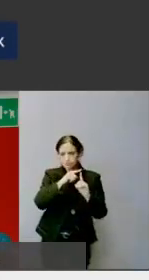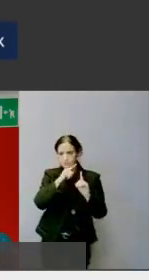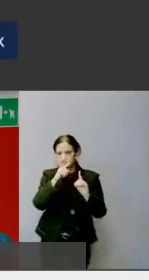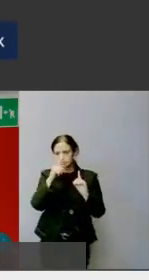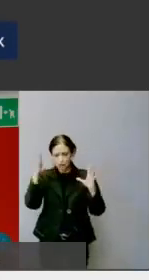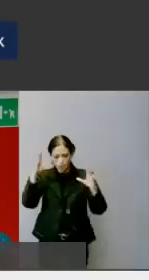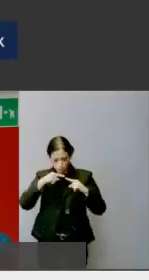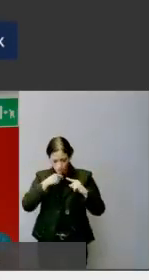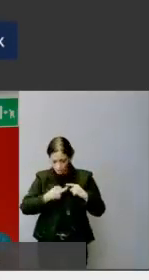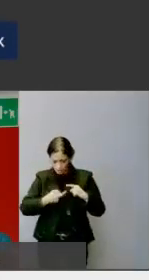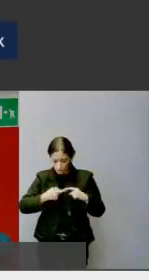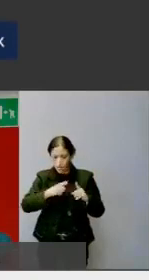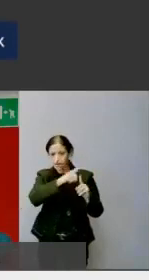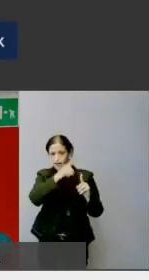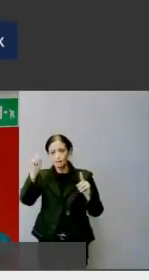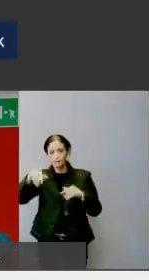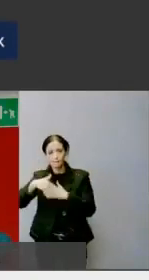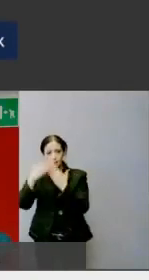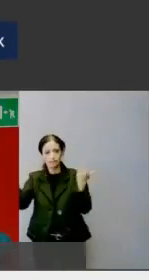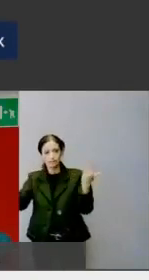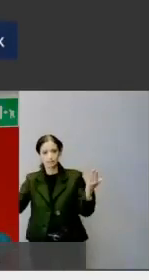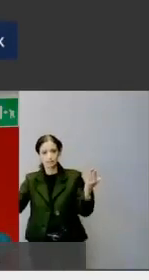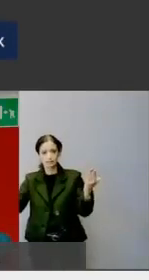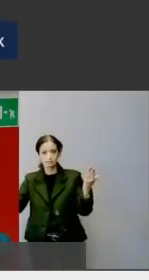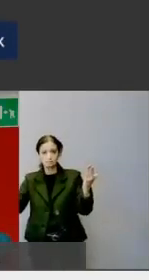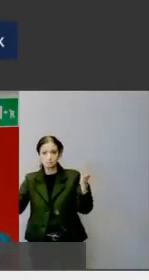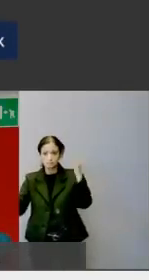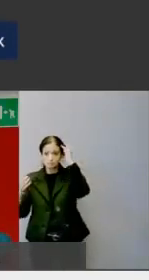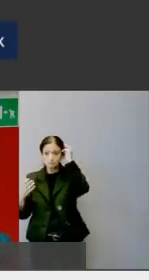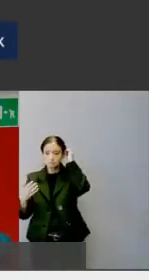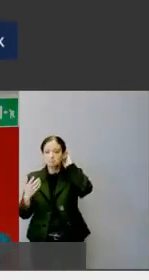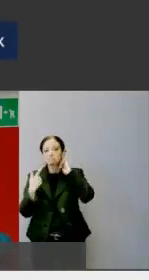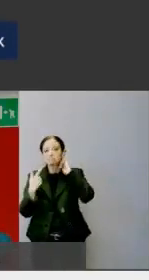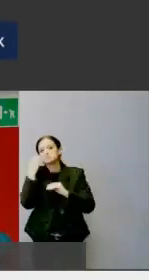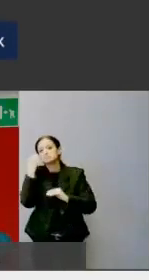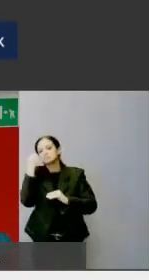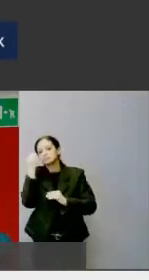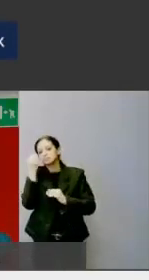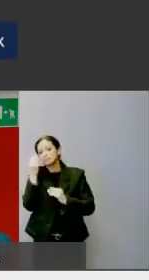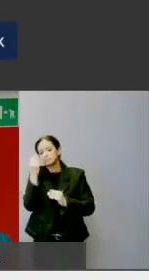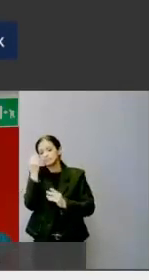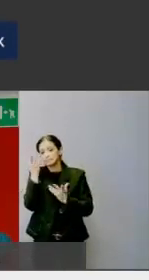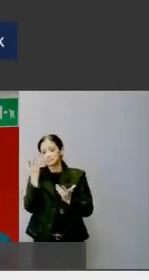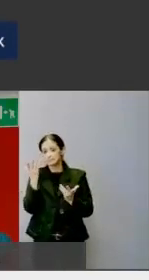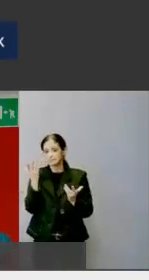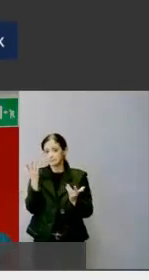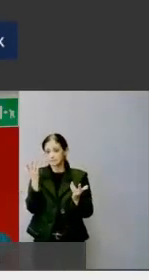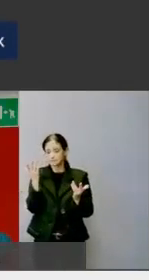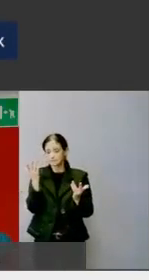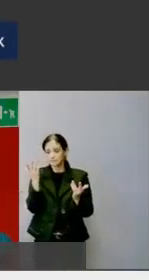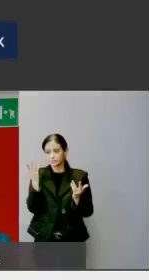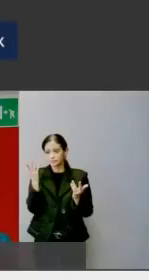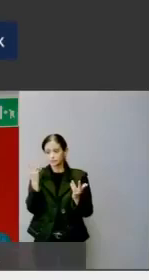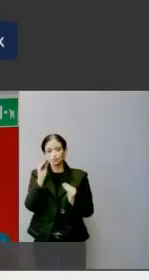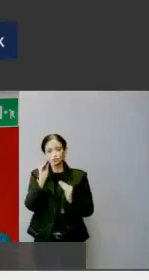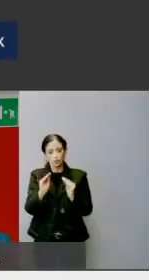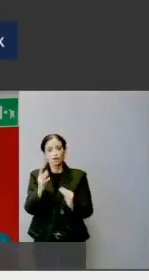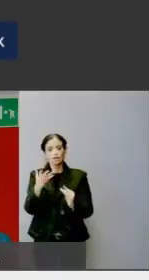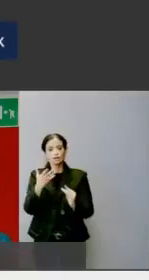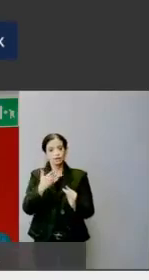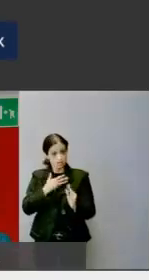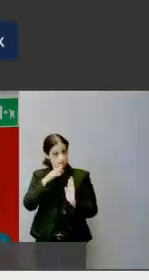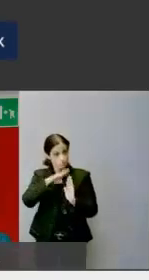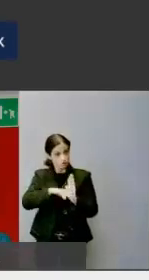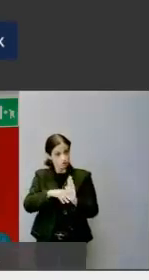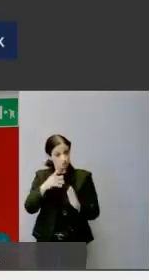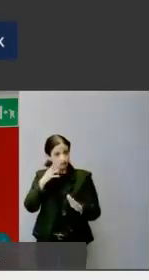successiva ecco io chiedo se esiste un un programma per un intervento